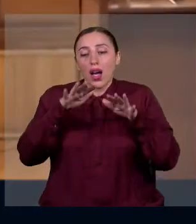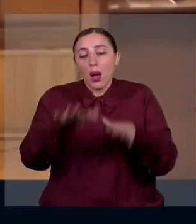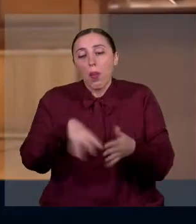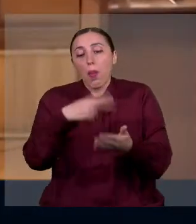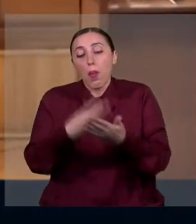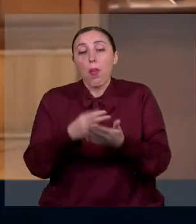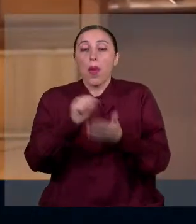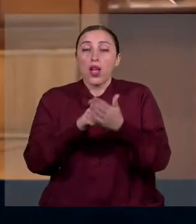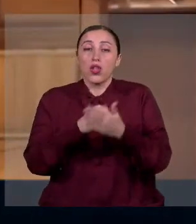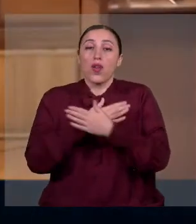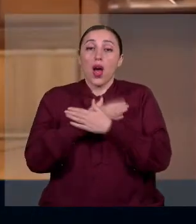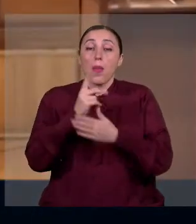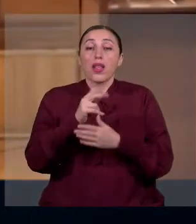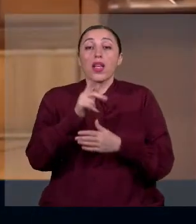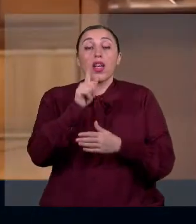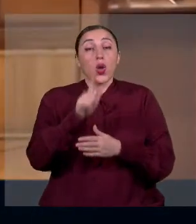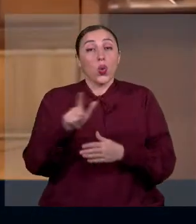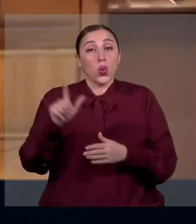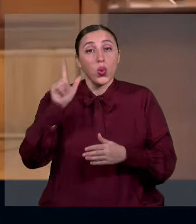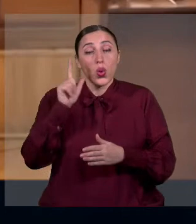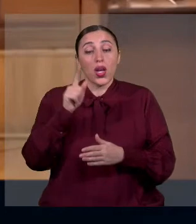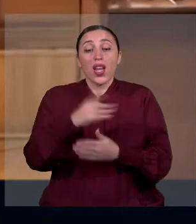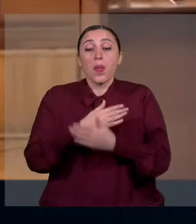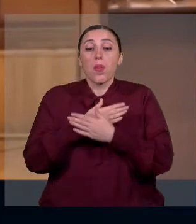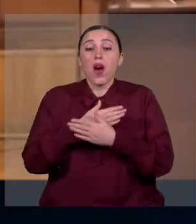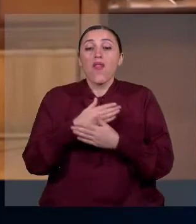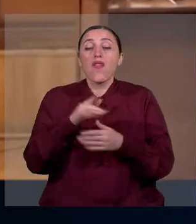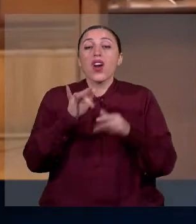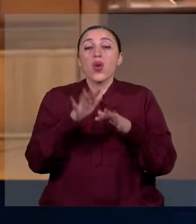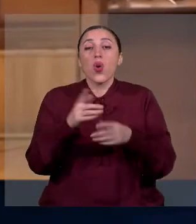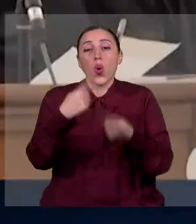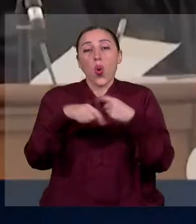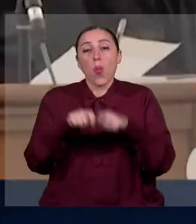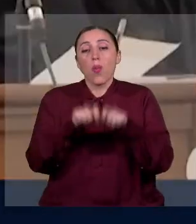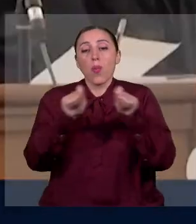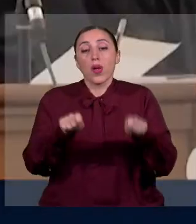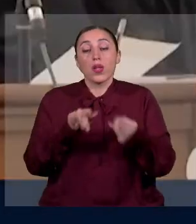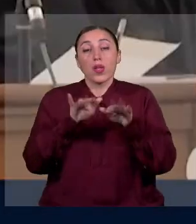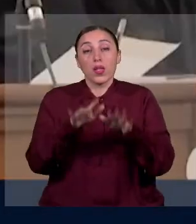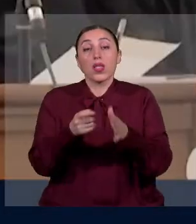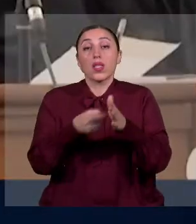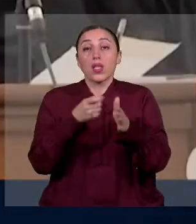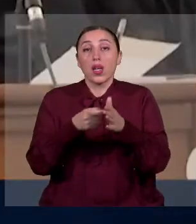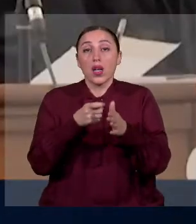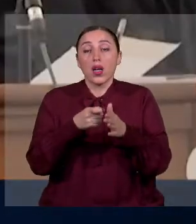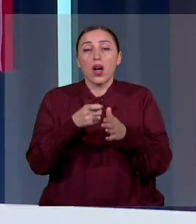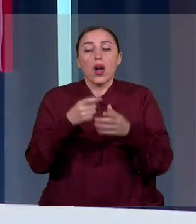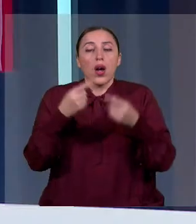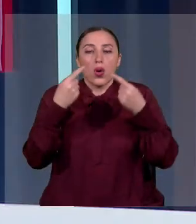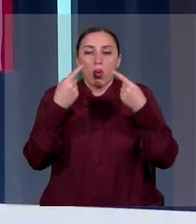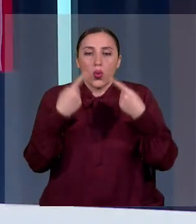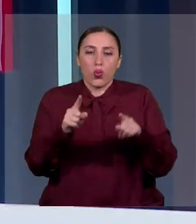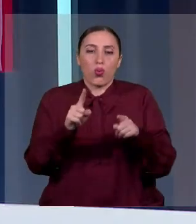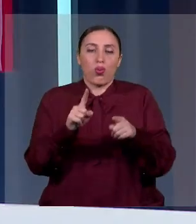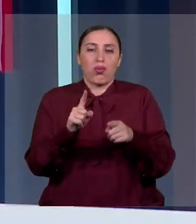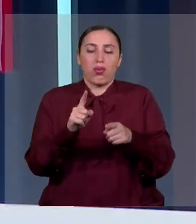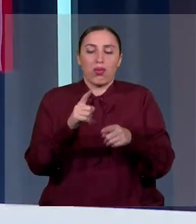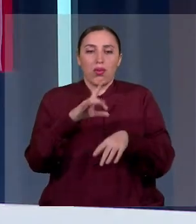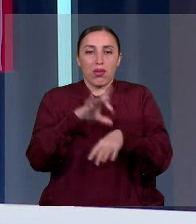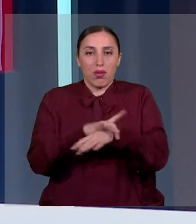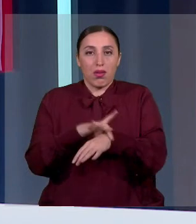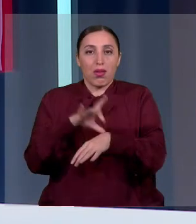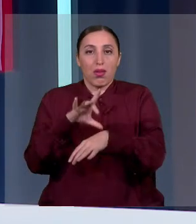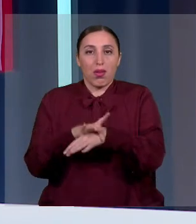հետևանքով, ապա երկու տարի առաջ, երբ մահվան գործը վերաբացվել էր, փորձաքննությունը տրամագծորեն հակառակ պատկեր էր